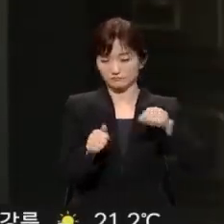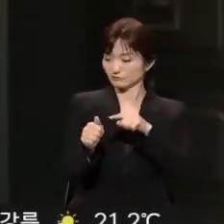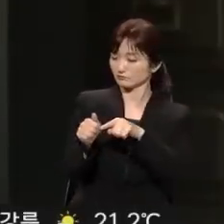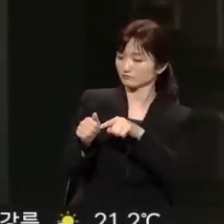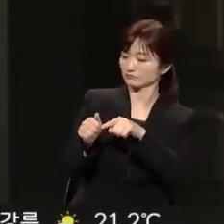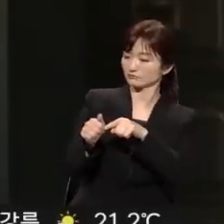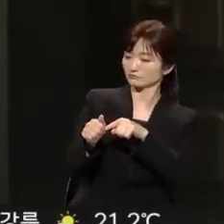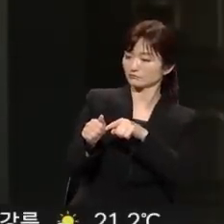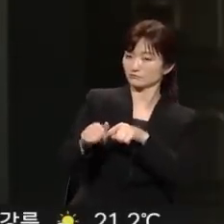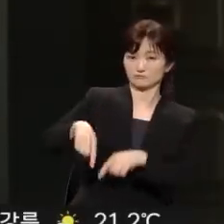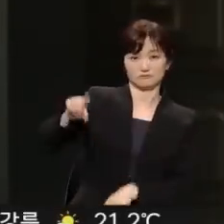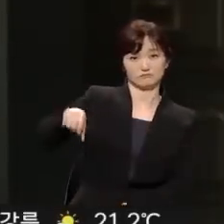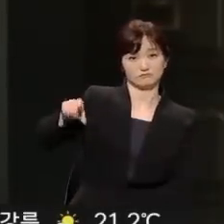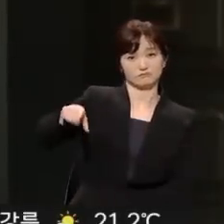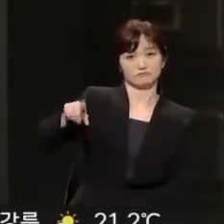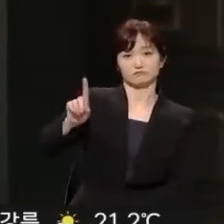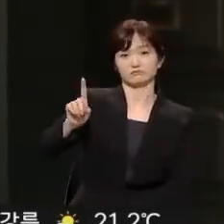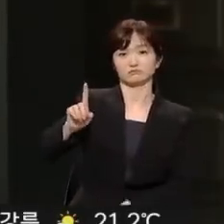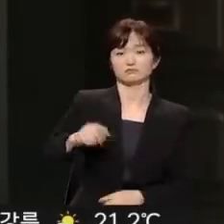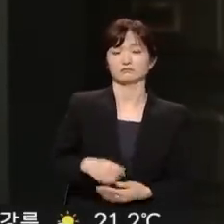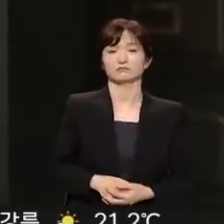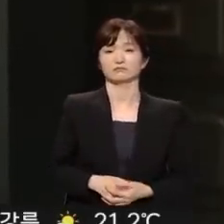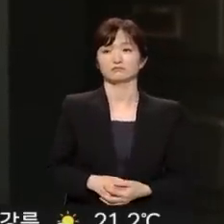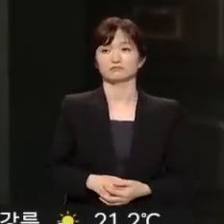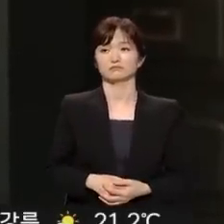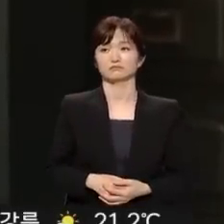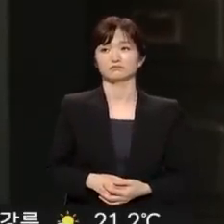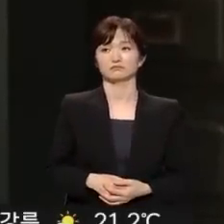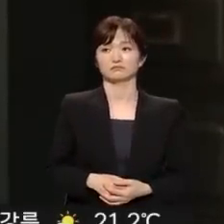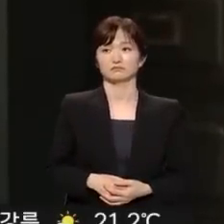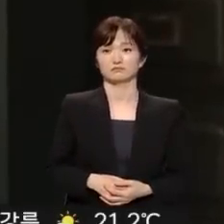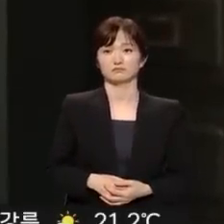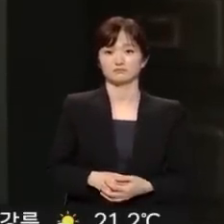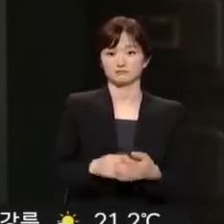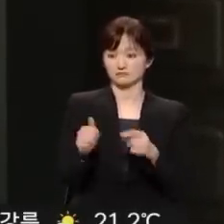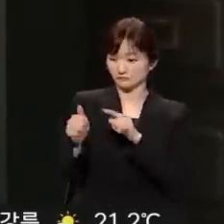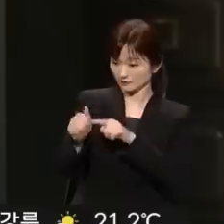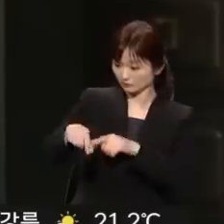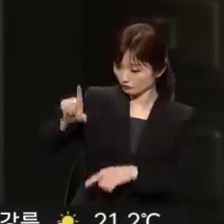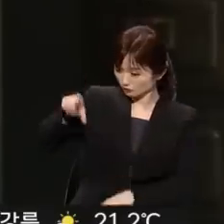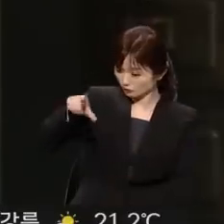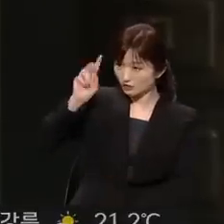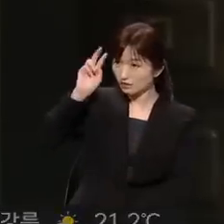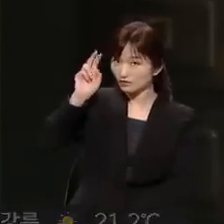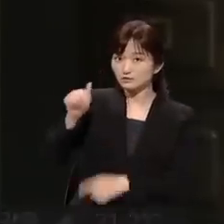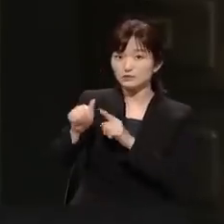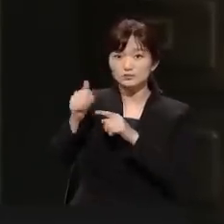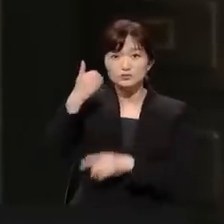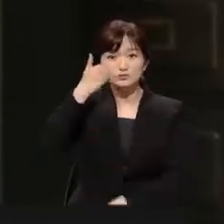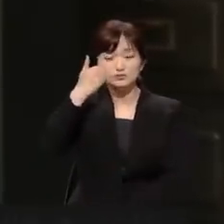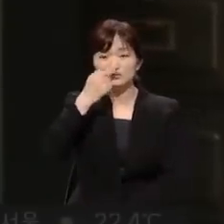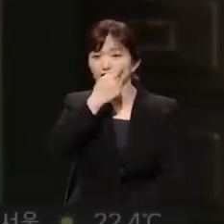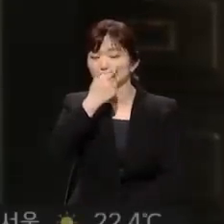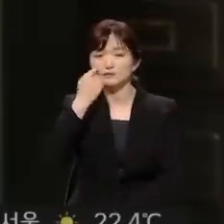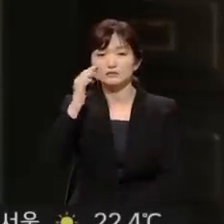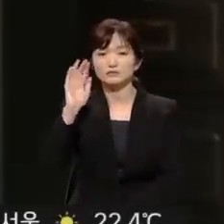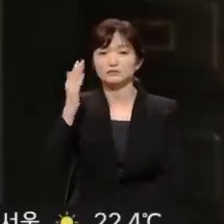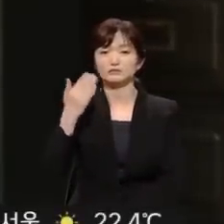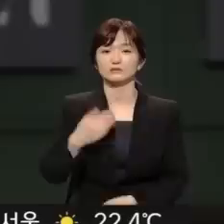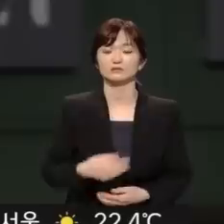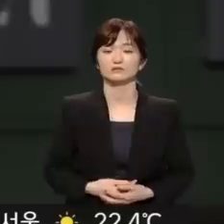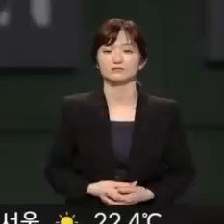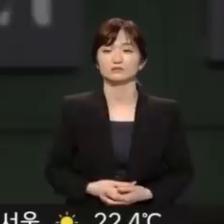쓰고 다녔다. 일단 그러니까 쓴 걸로 추정이 된다. 예. 일단 저 남자 신원부터 좀 확인을 해야 되잖아요. 네, 그래서